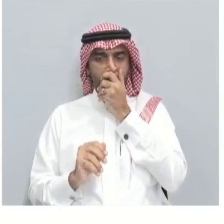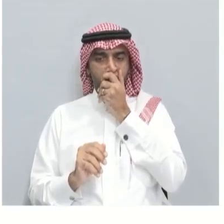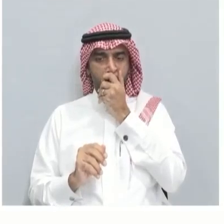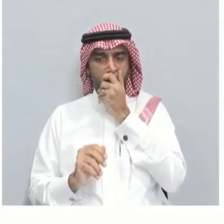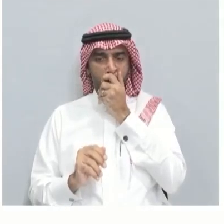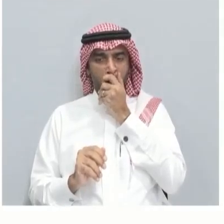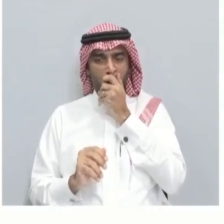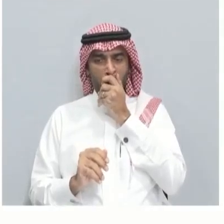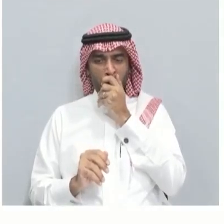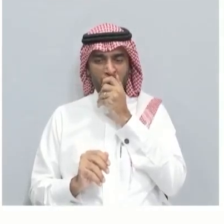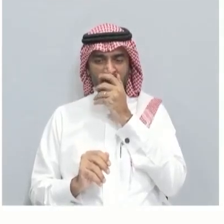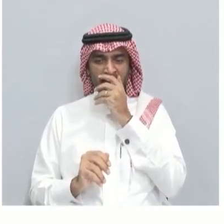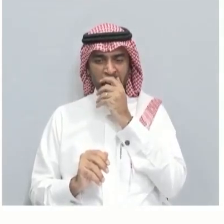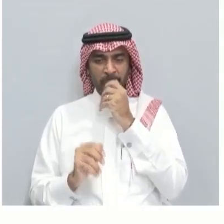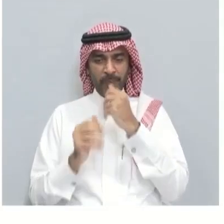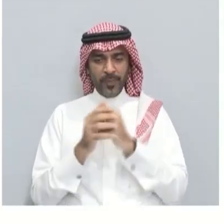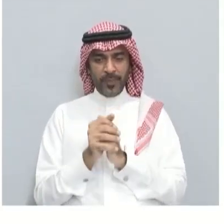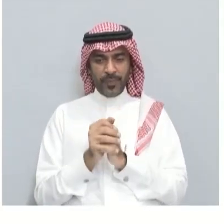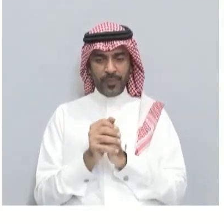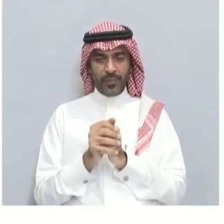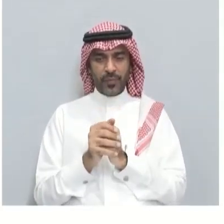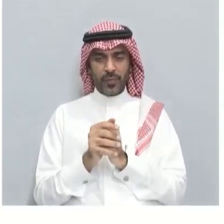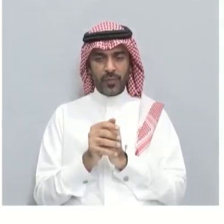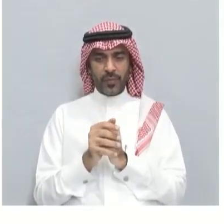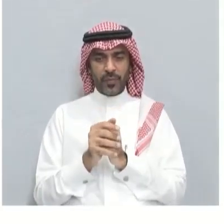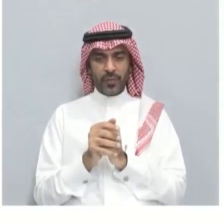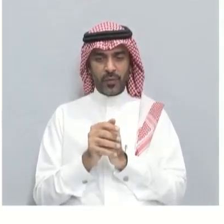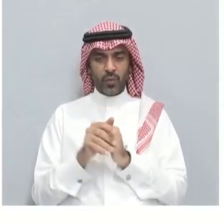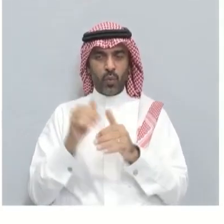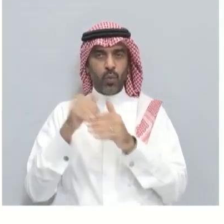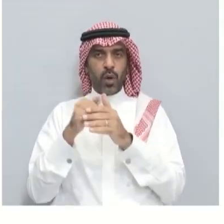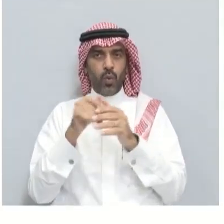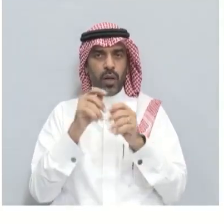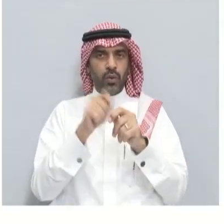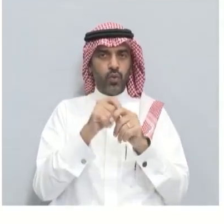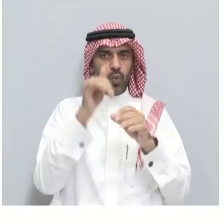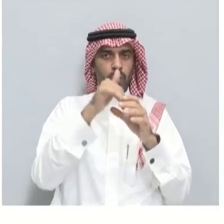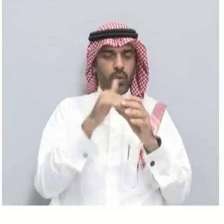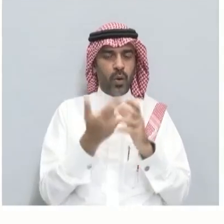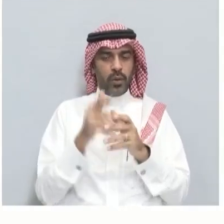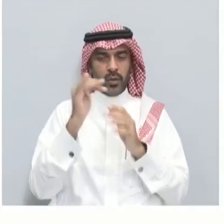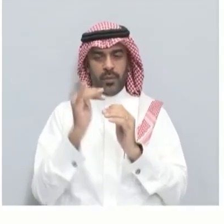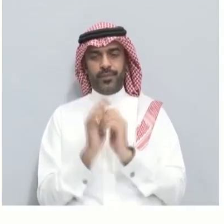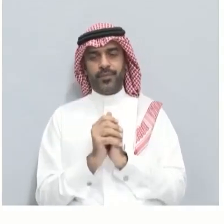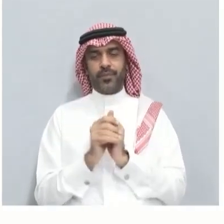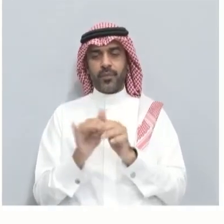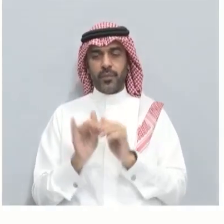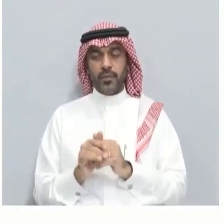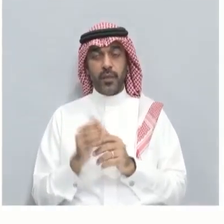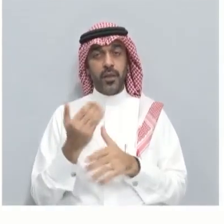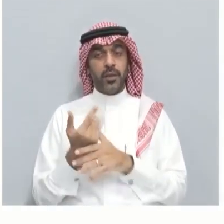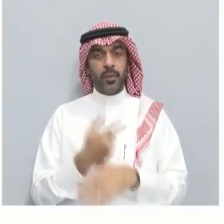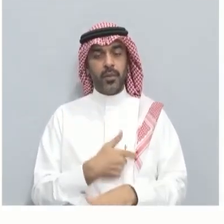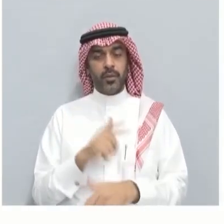اللابه على هيئه طبقات افقيه جوانبه قليله الانحدار هذا وين يتواجد في الحدود ماذا ذكرنا حدود ماذا